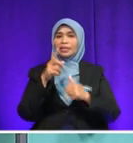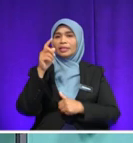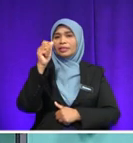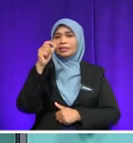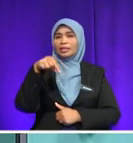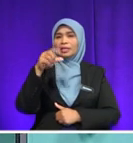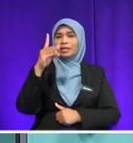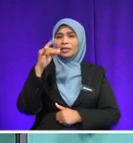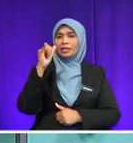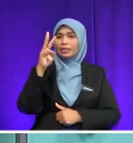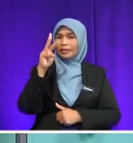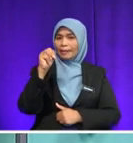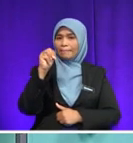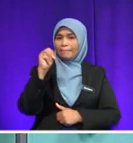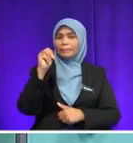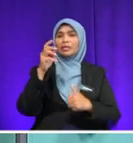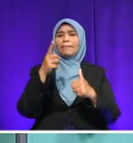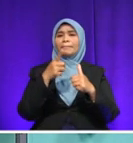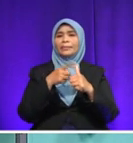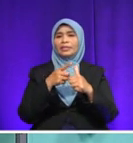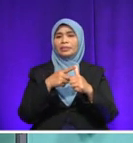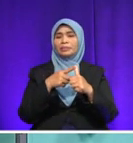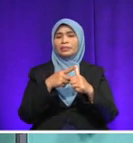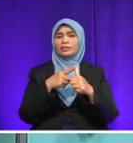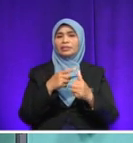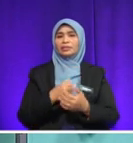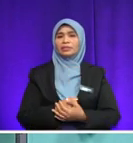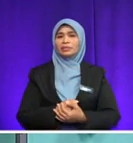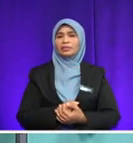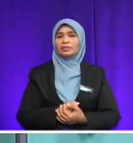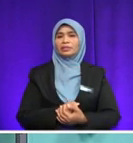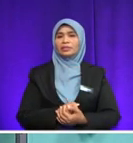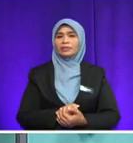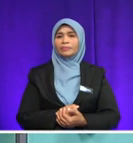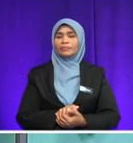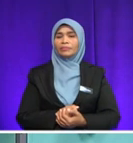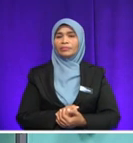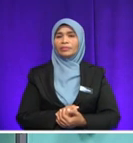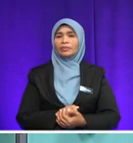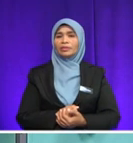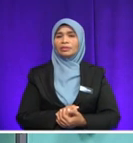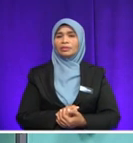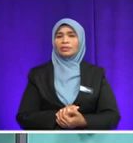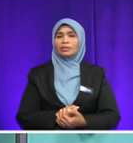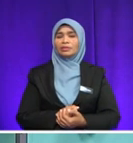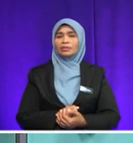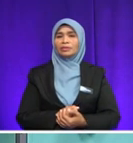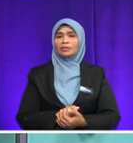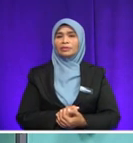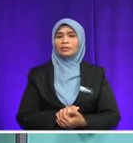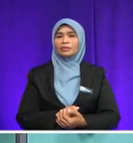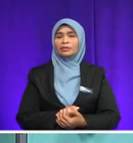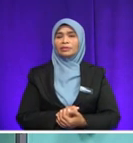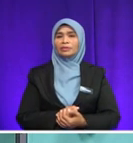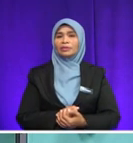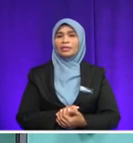pertama selalu Profesor di keliru Apa maksud salat jamak takdim ya